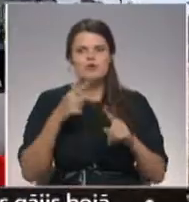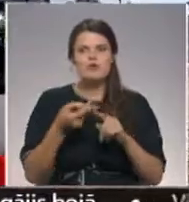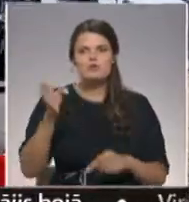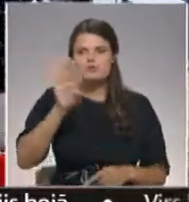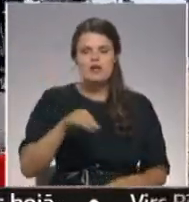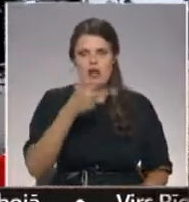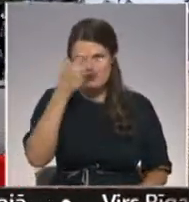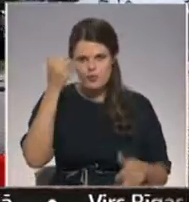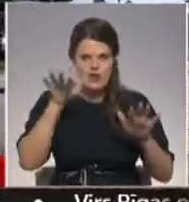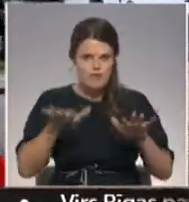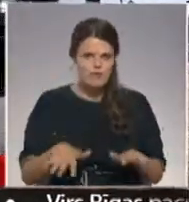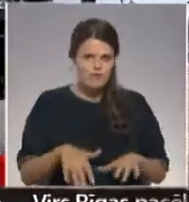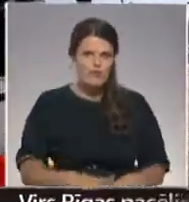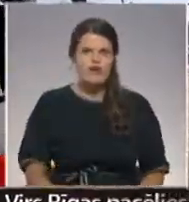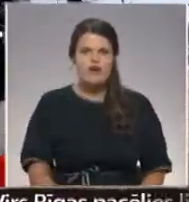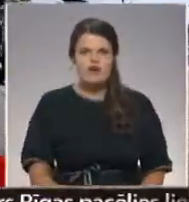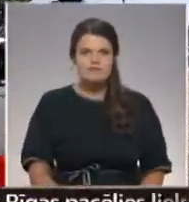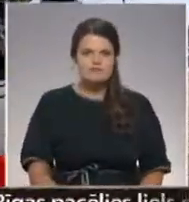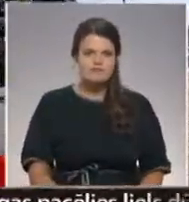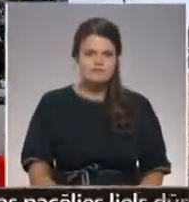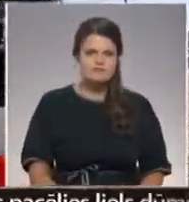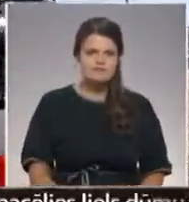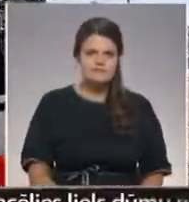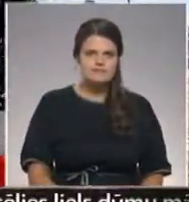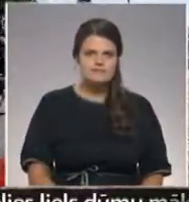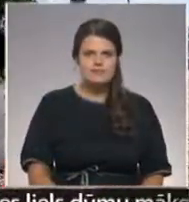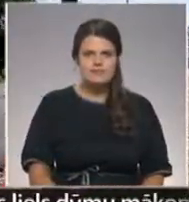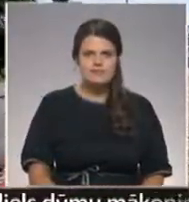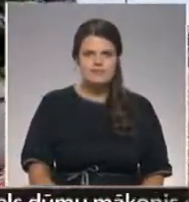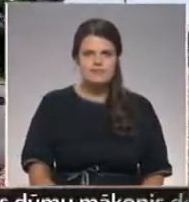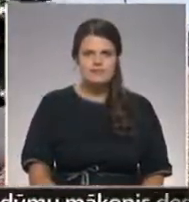kalnu Lietuvā. Sandra Leitāne, Andris Pāns, TV Spektrs.